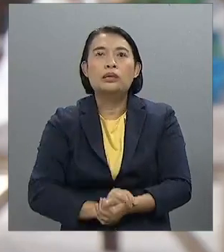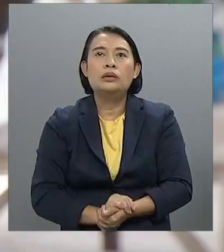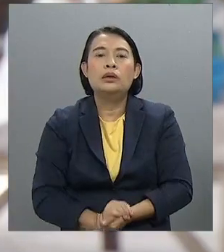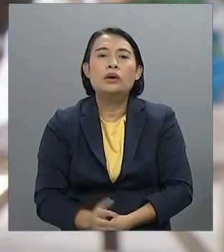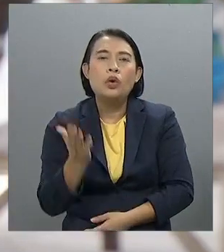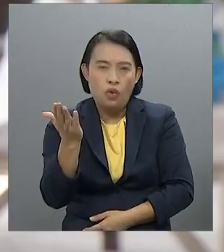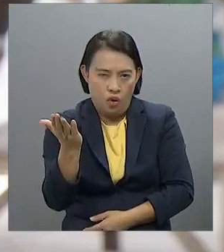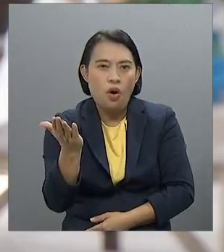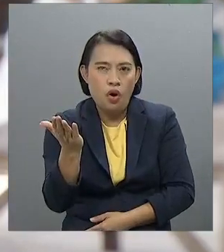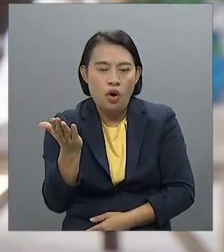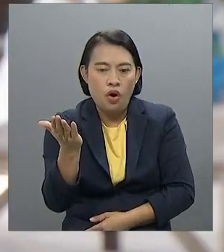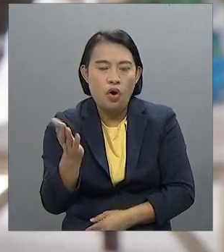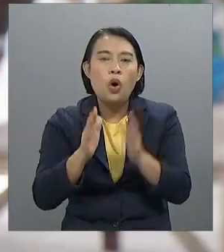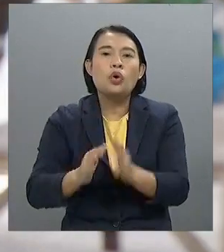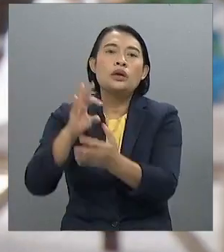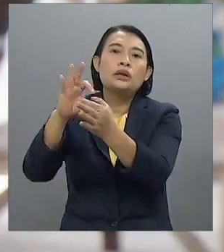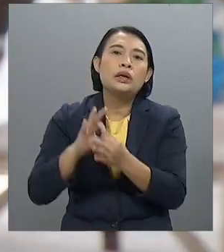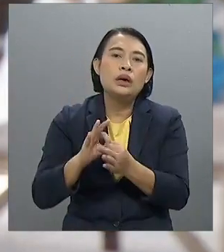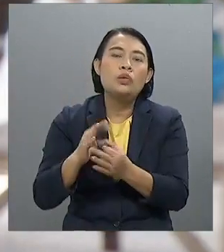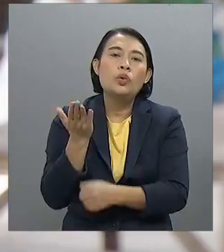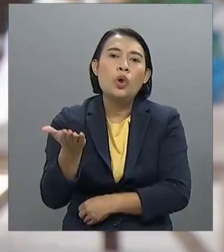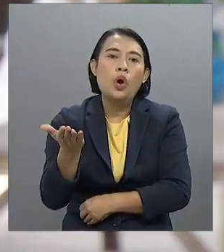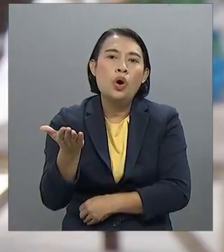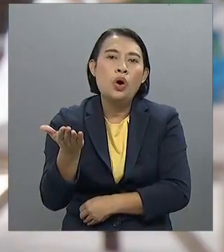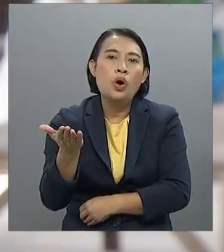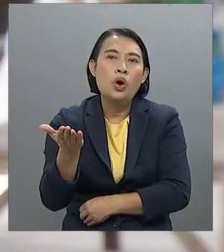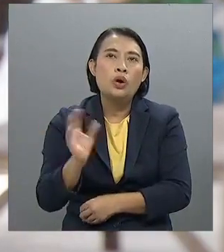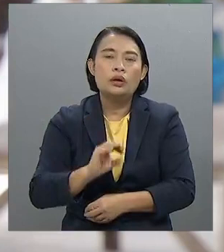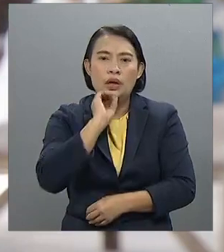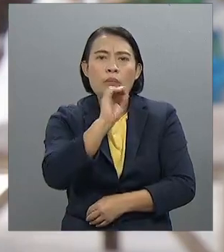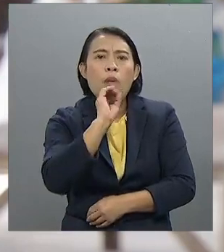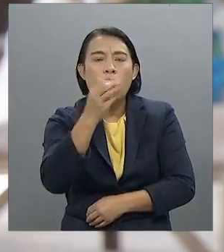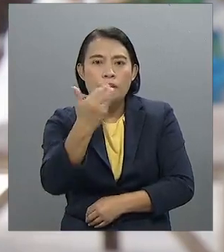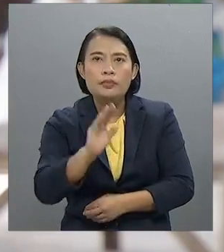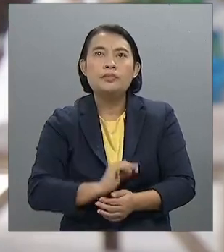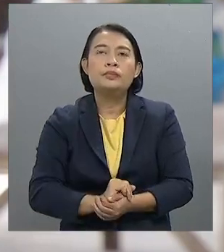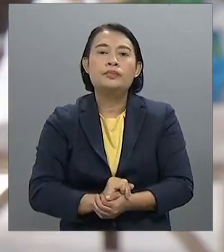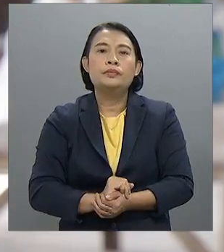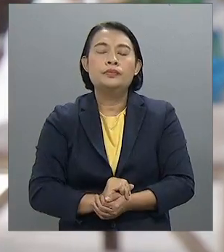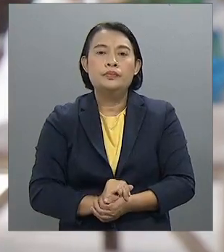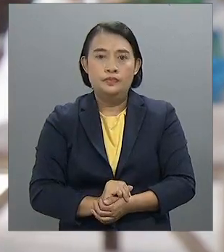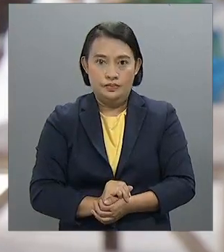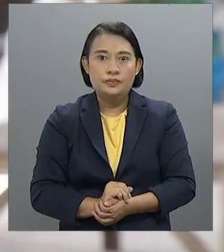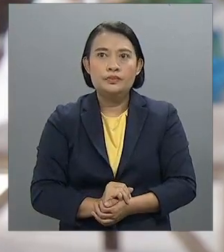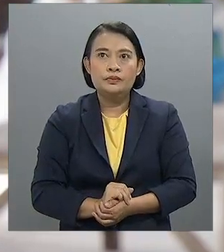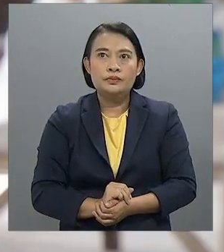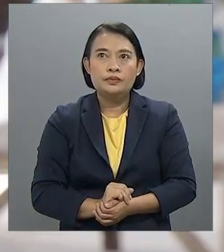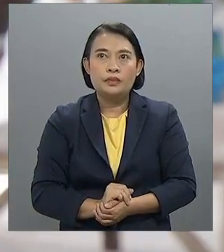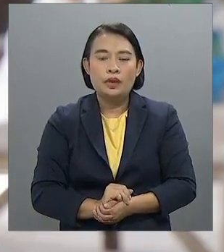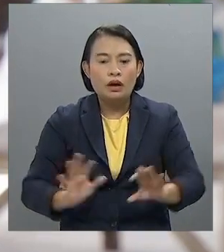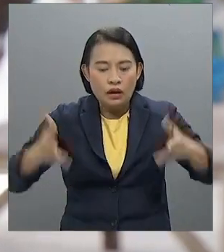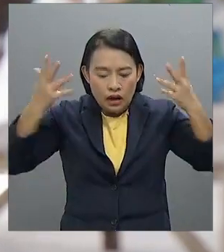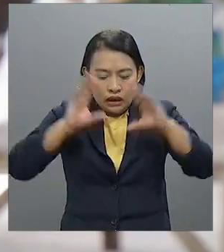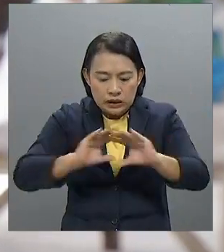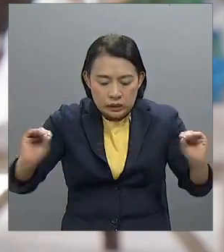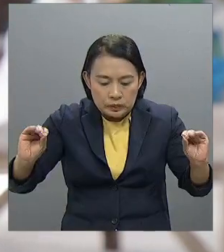ที่มีส่วนเกี่ยวข้องนะครับแบบจริงๆผมร้องเรียนไปละทีแล้วแล้วก็ทีนี้เขาก็หายไปเลยหลายเดือนแล้วเขาก็อ้างว่าจะม